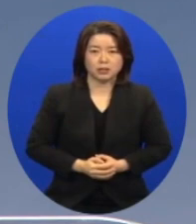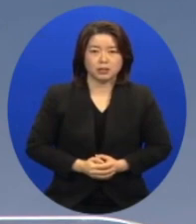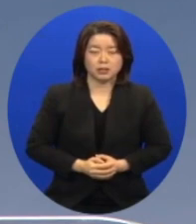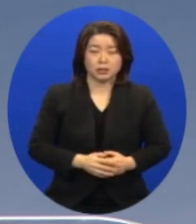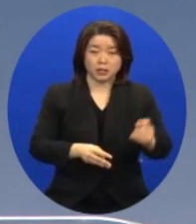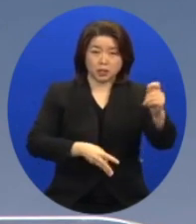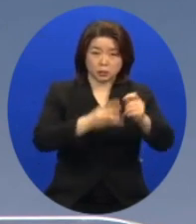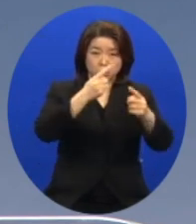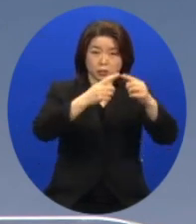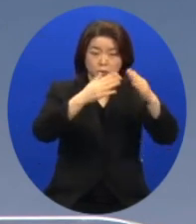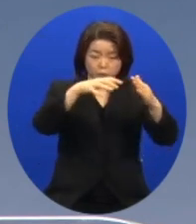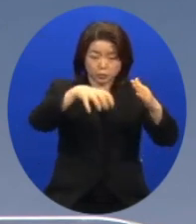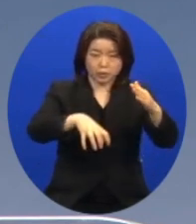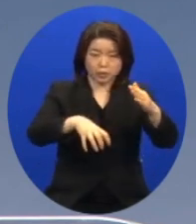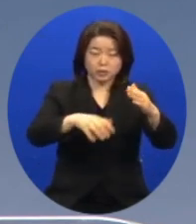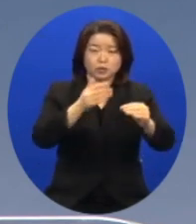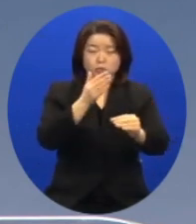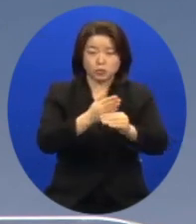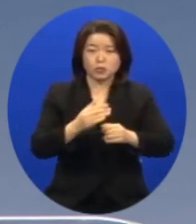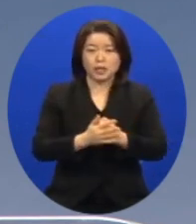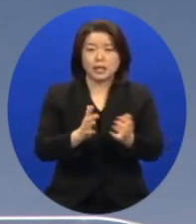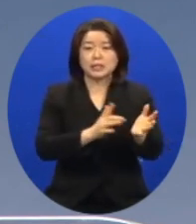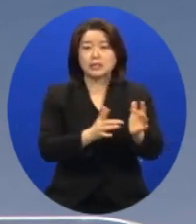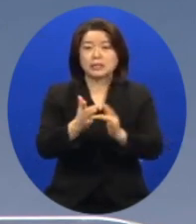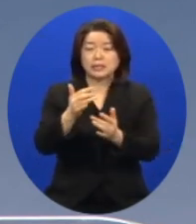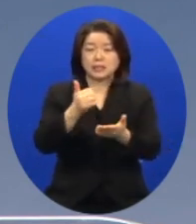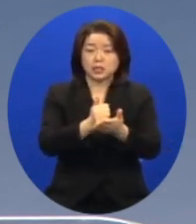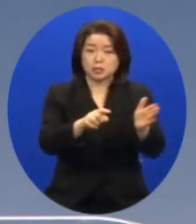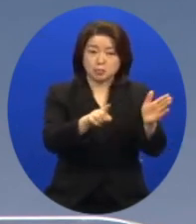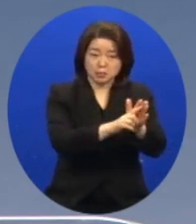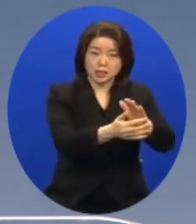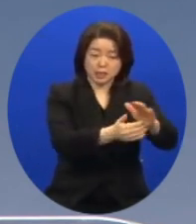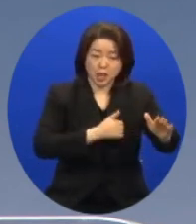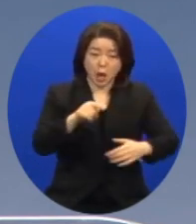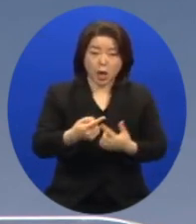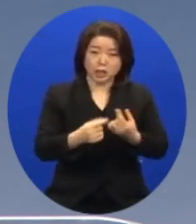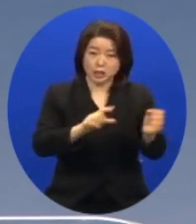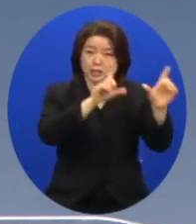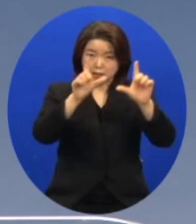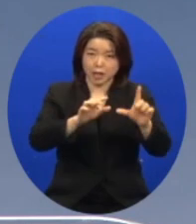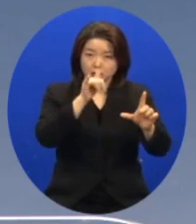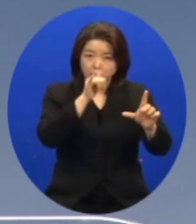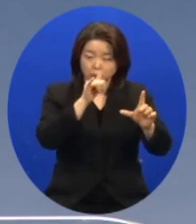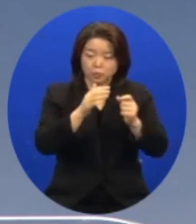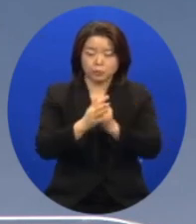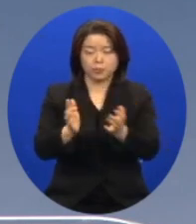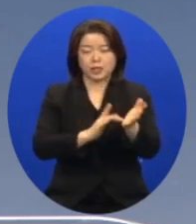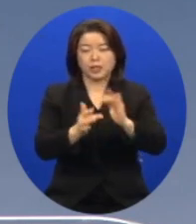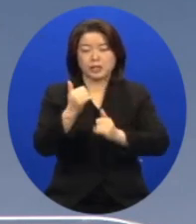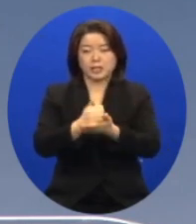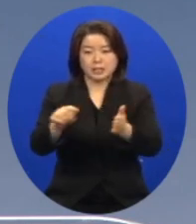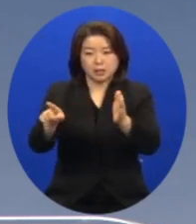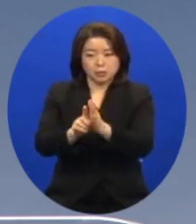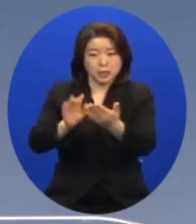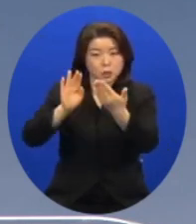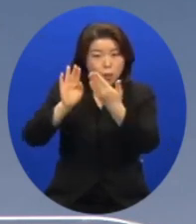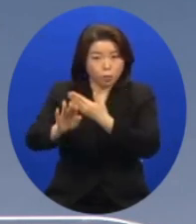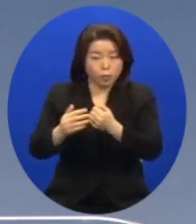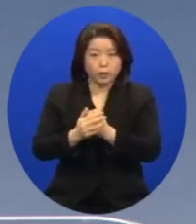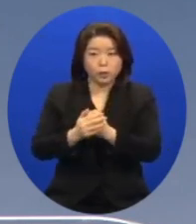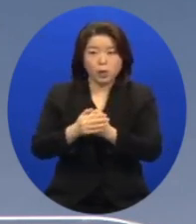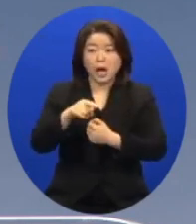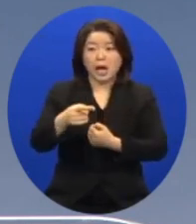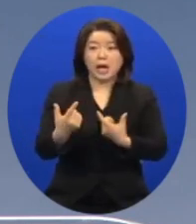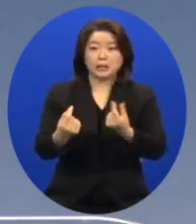고린도 교인들 중에 예수님을 믿기 전에 그런 삶을 살았고 예수님이 지고 난 다음에도 아직 꼭